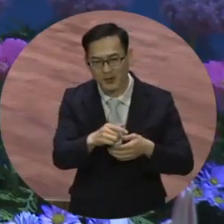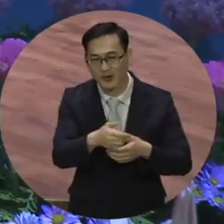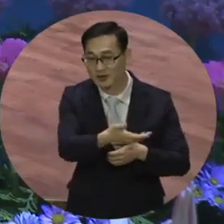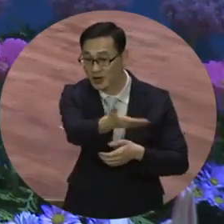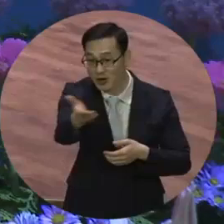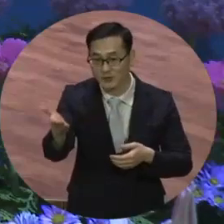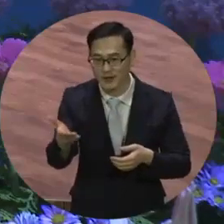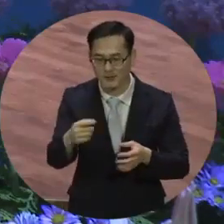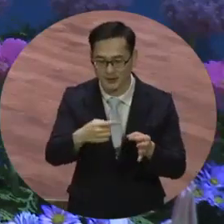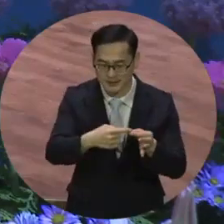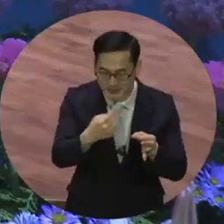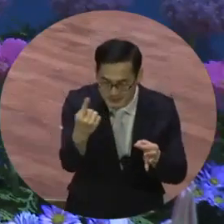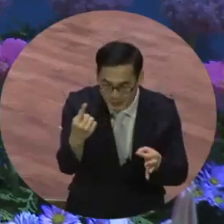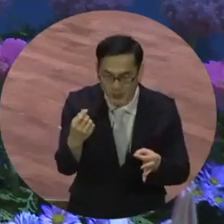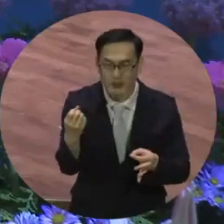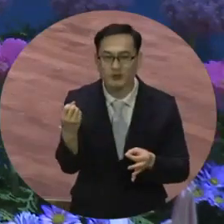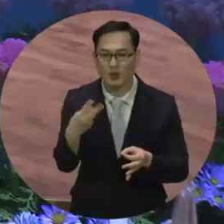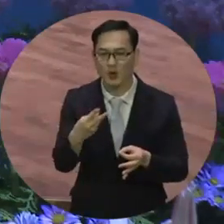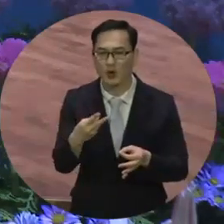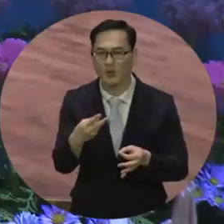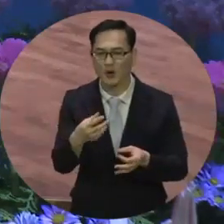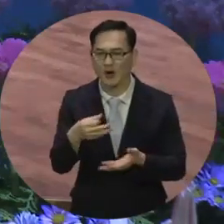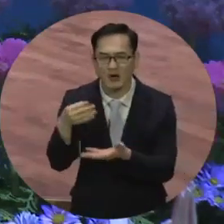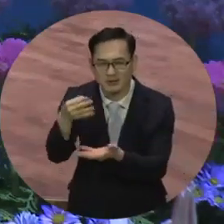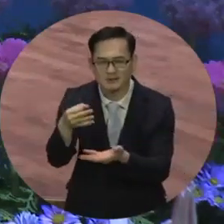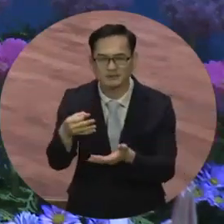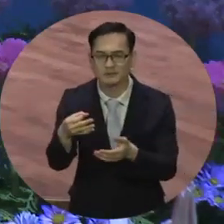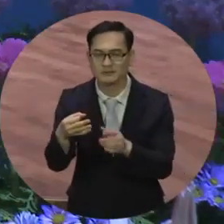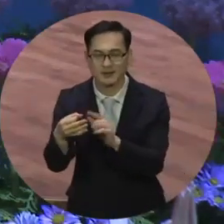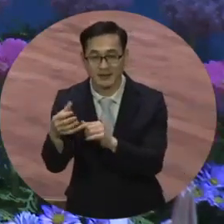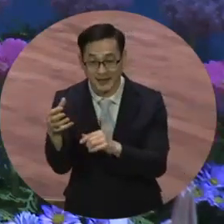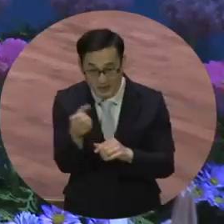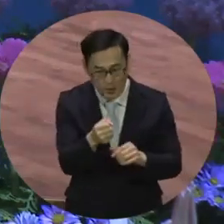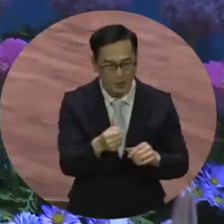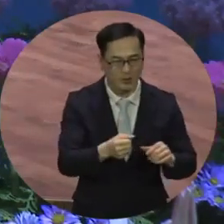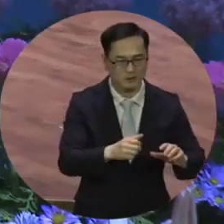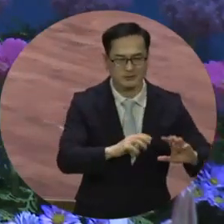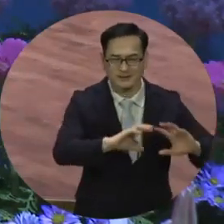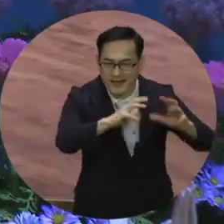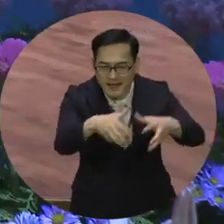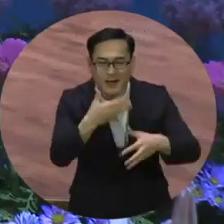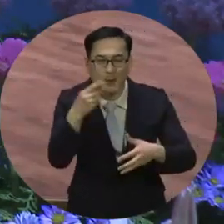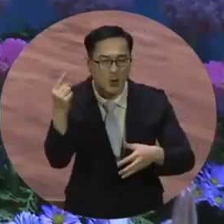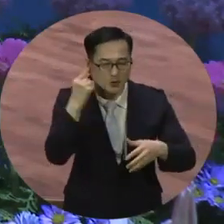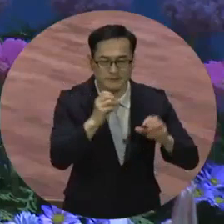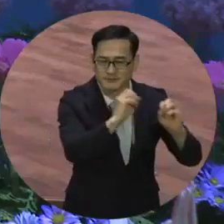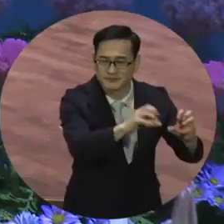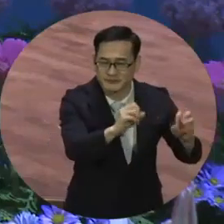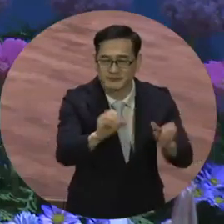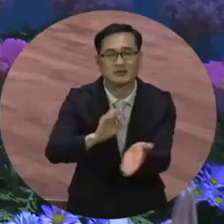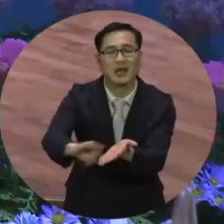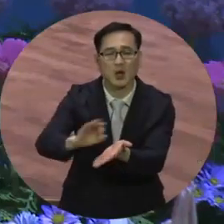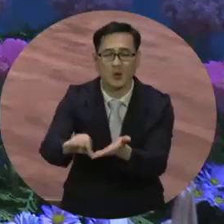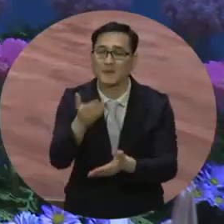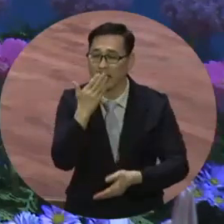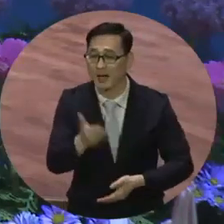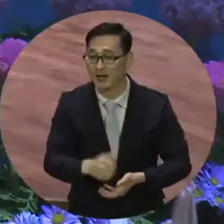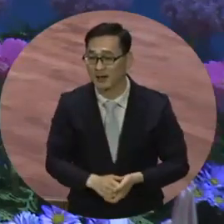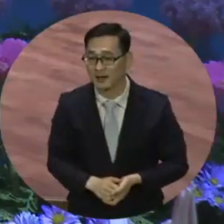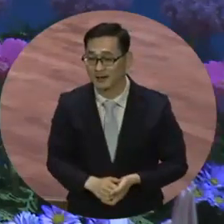여러분의 십일조만 가지고도 앞으로 얼마든지 다민족 다 할 수 있다. 저는 기도 중에 결론 내렸어요. 그래서